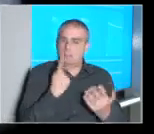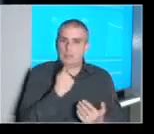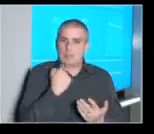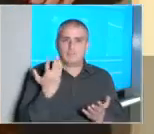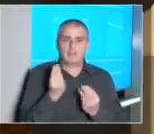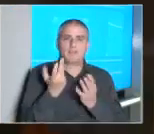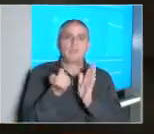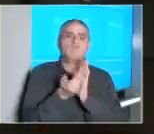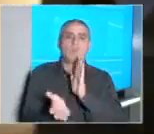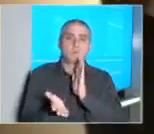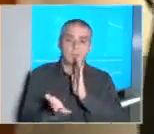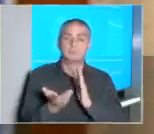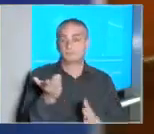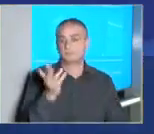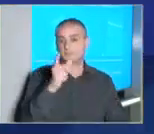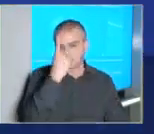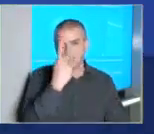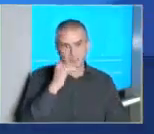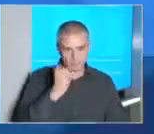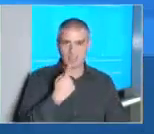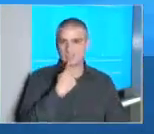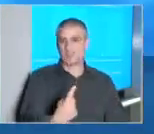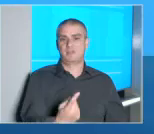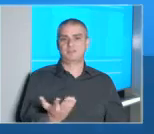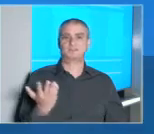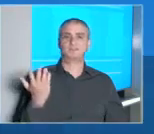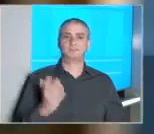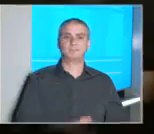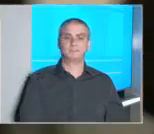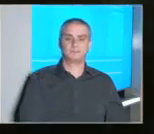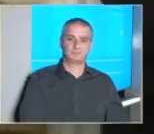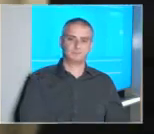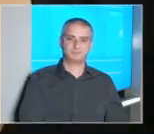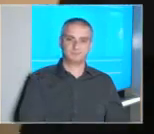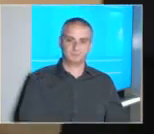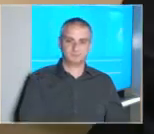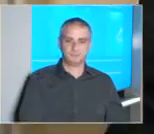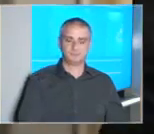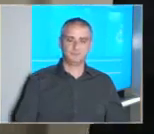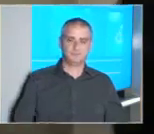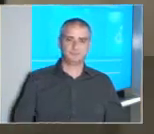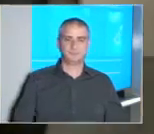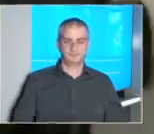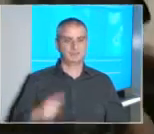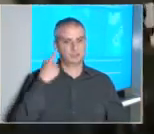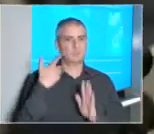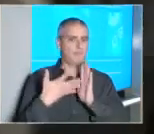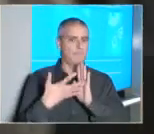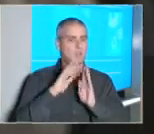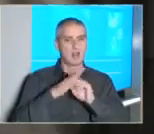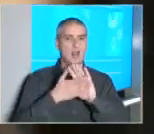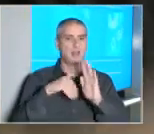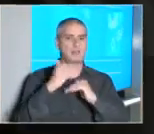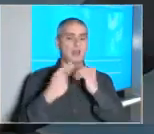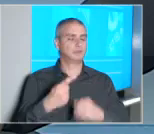הדברים האלה מיותרים. כן. אז הנה יש איזה okay. אחד שכן אמר את זה בשמו, אבל דבר את זה, אני שומע ביקורת פנימית גם על כל על התהליך